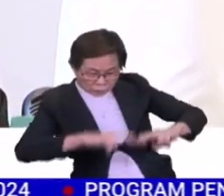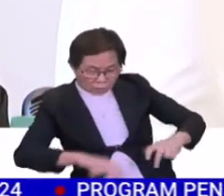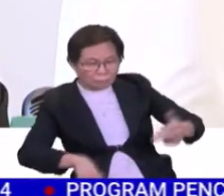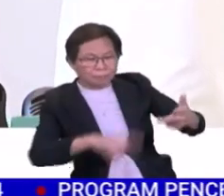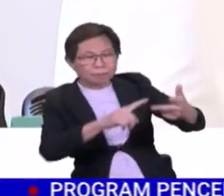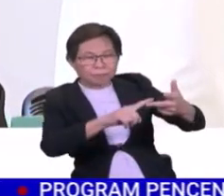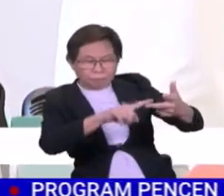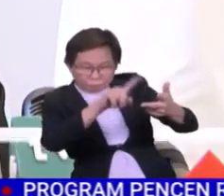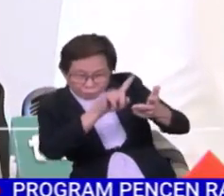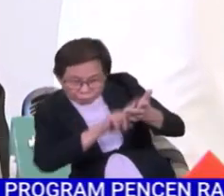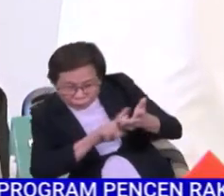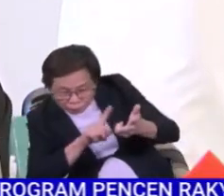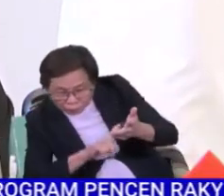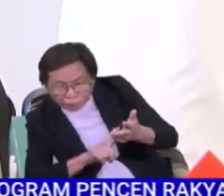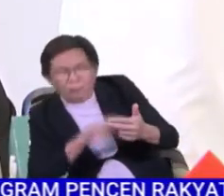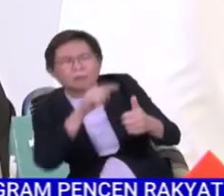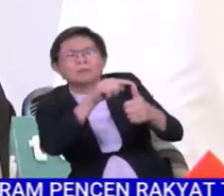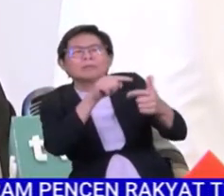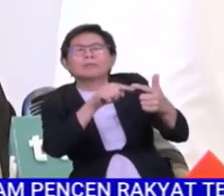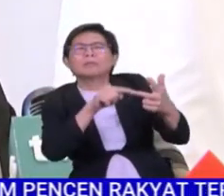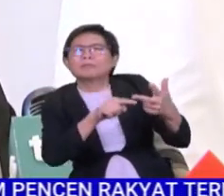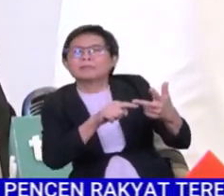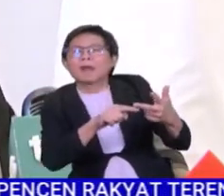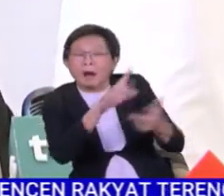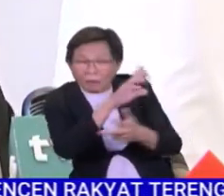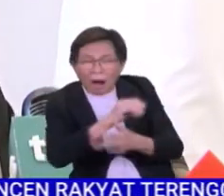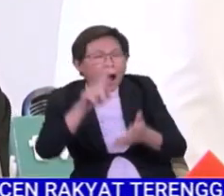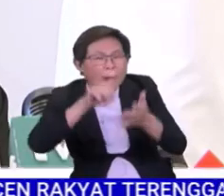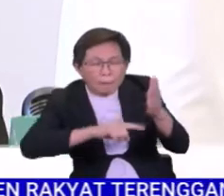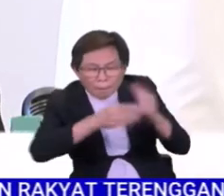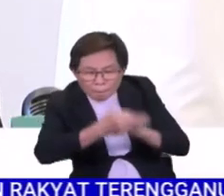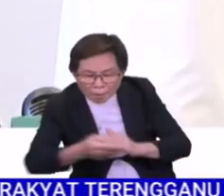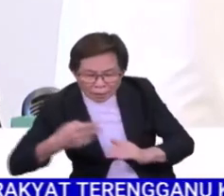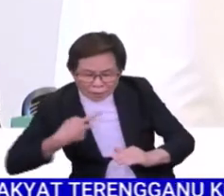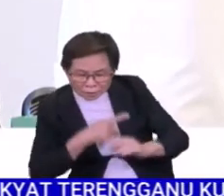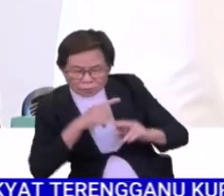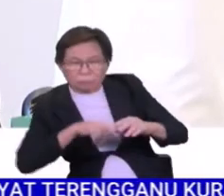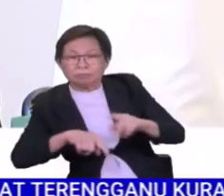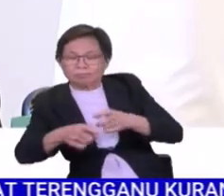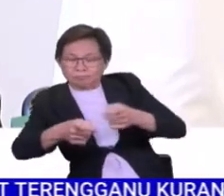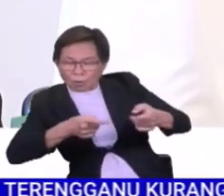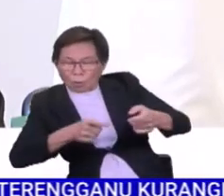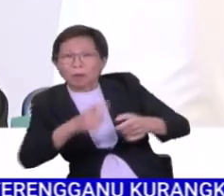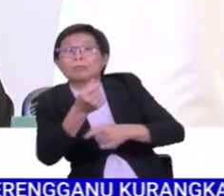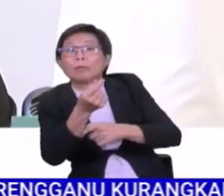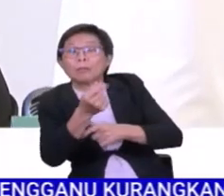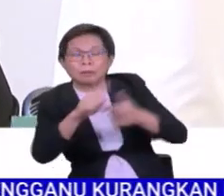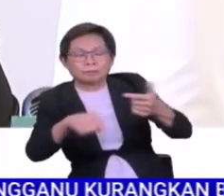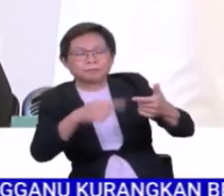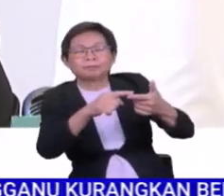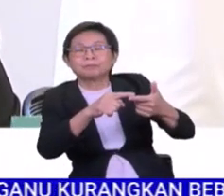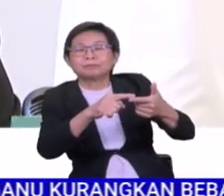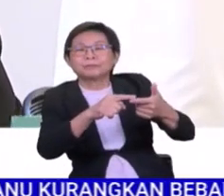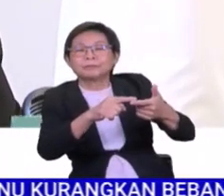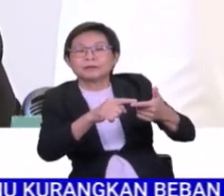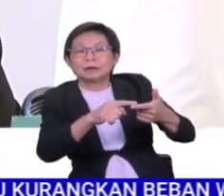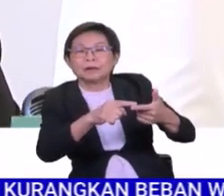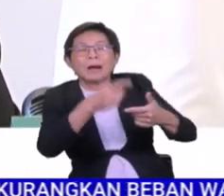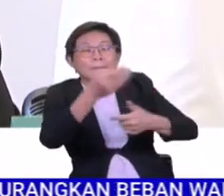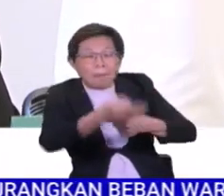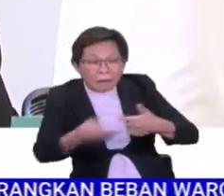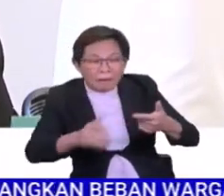buat penelitian apa barangan perlu kita Kawal nanti harganya dan